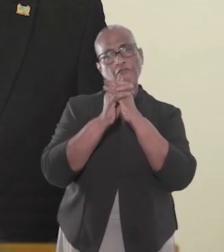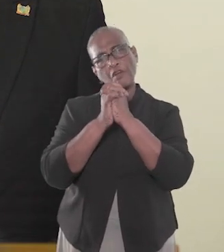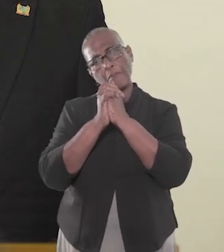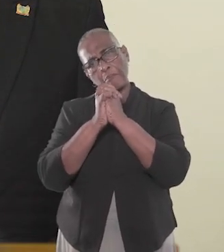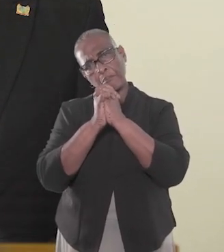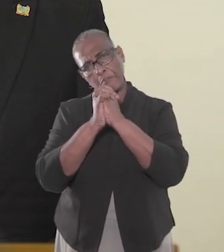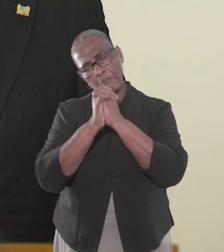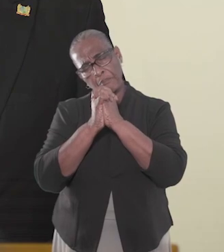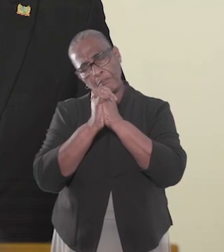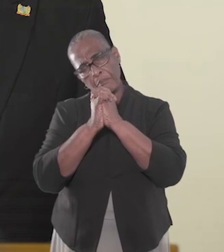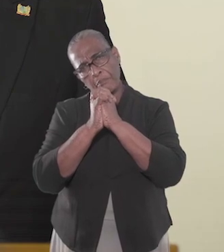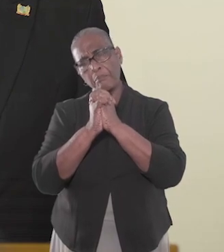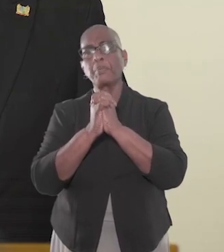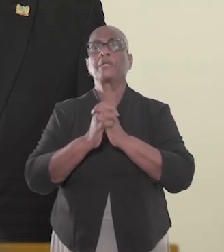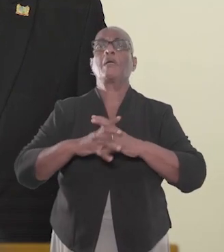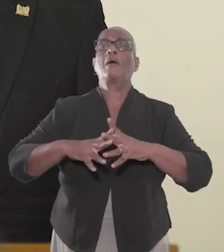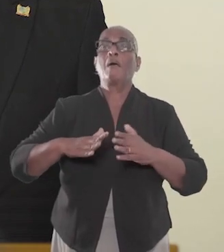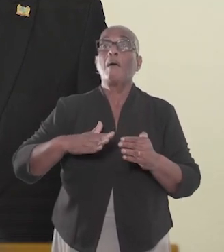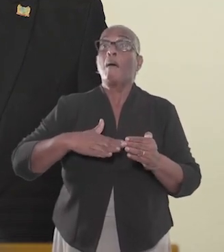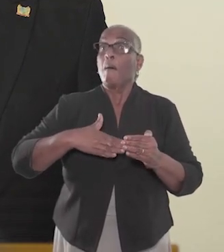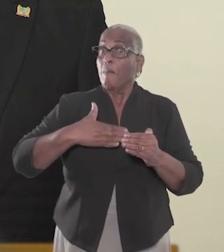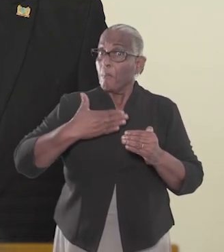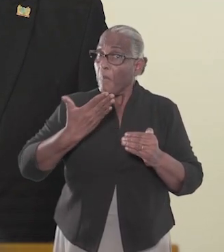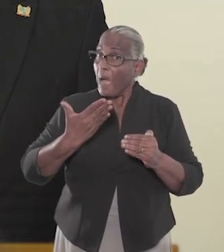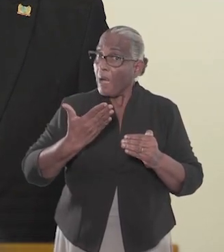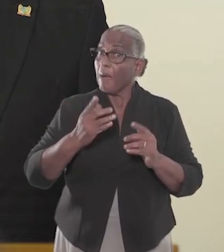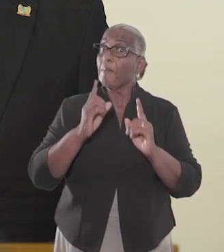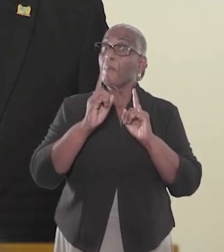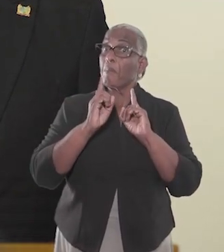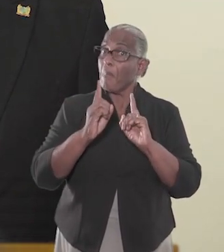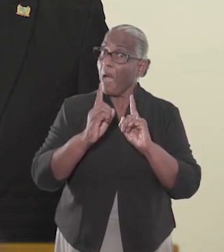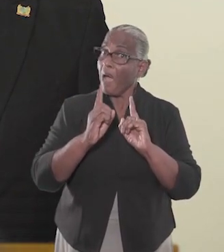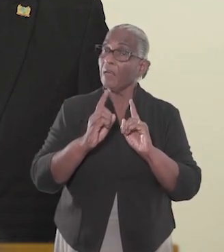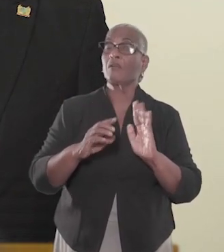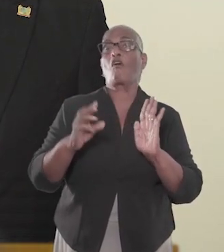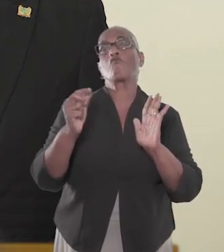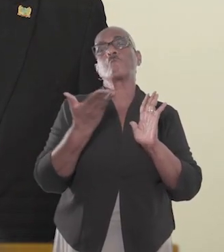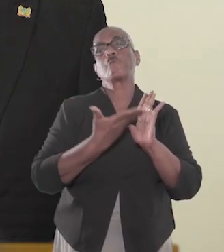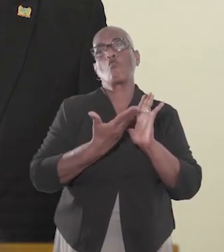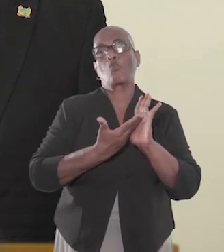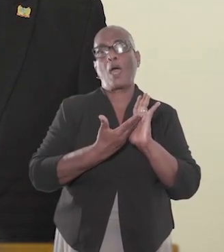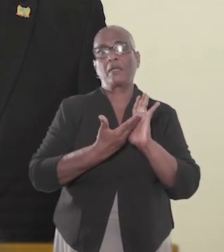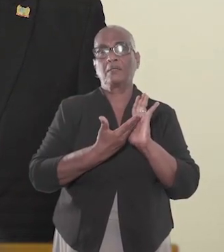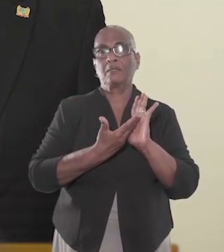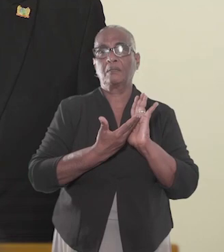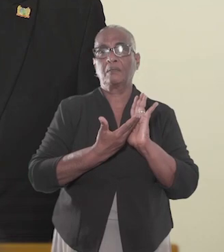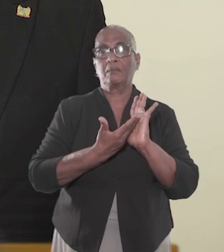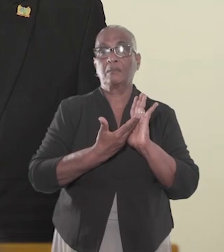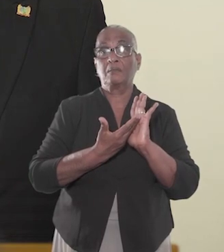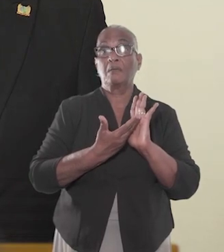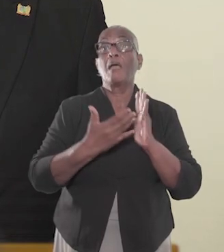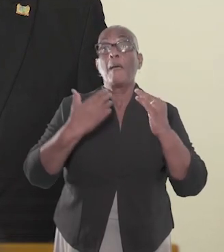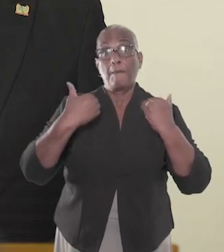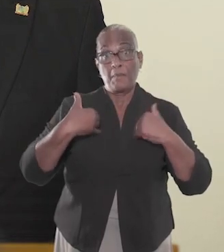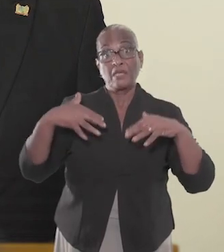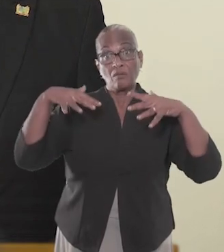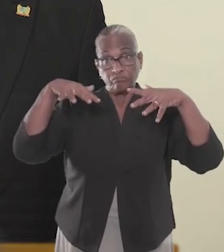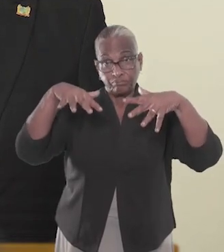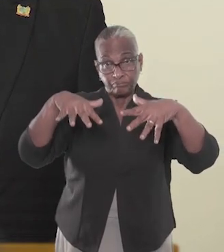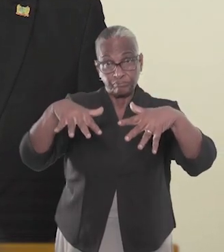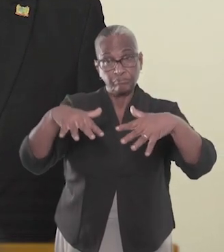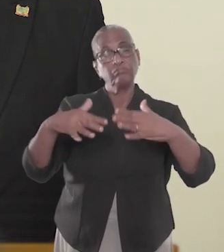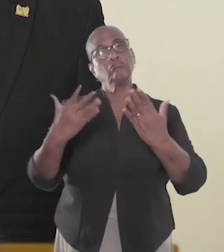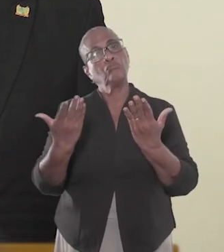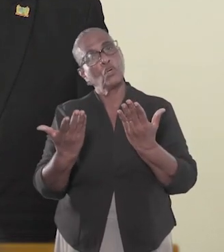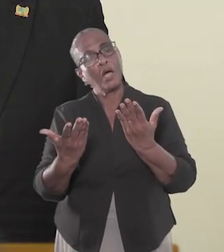religieuze bijeenkomsten zijn uitsluitend toegestaan met inachtneming van de volgende voorwaarden. Het aantal